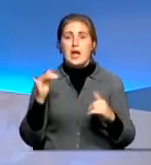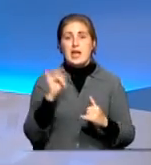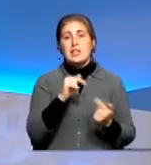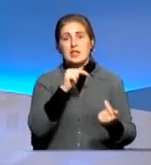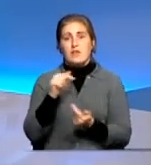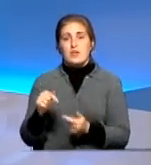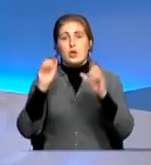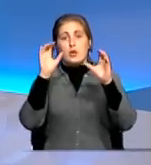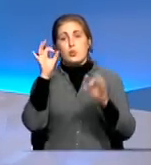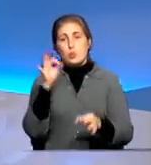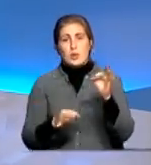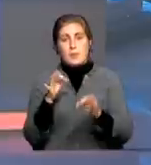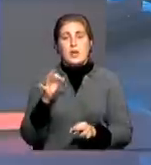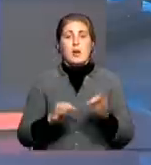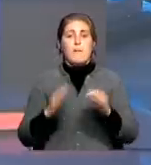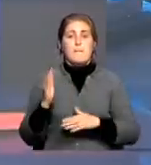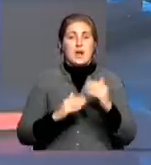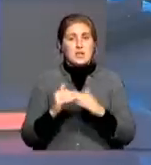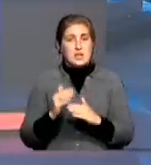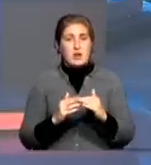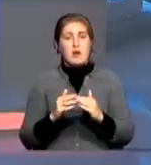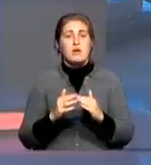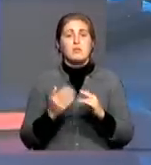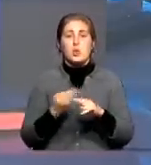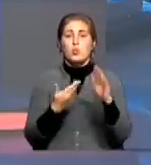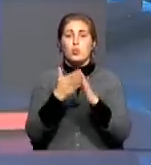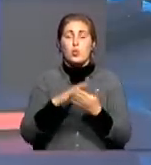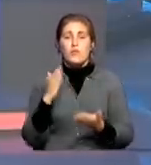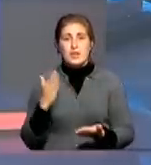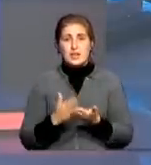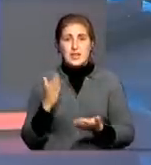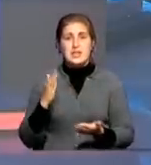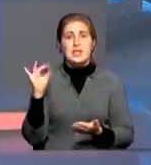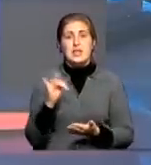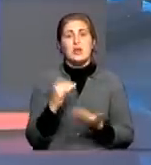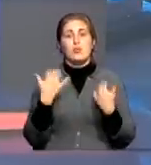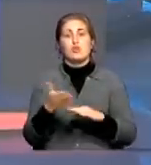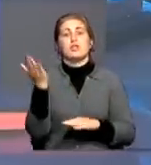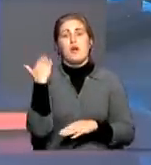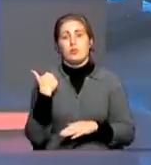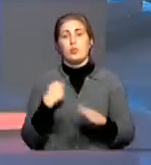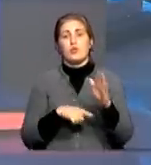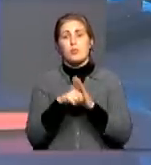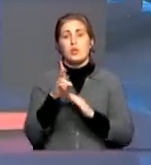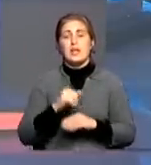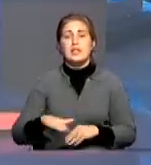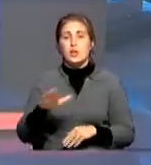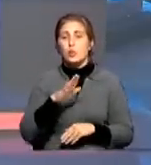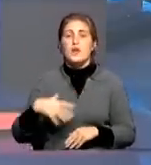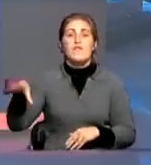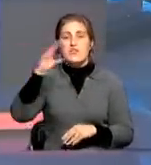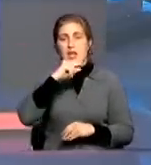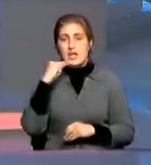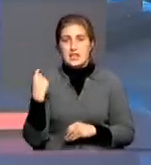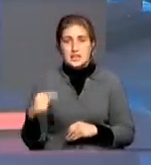соответственно, судебная практика, безусловно, есть. Она уже давно сформирована на территории всей России